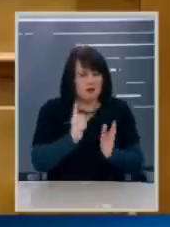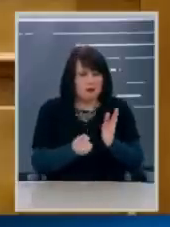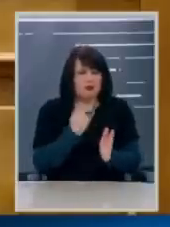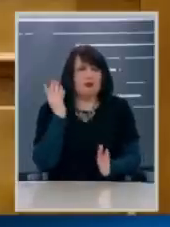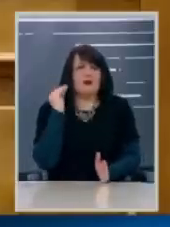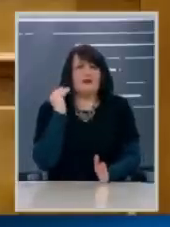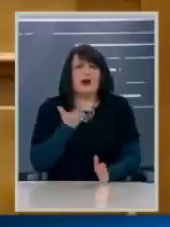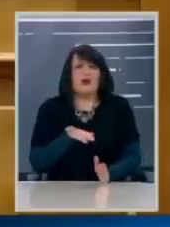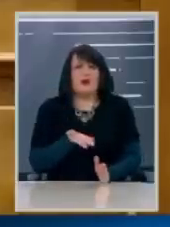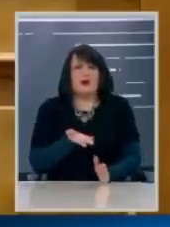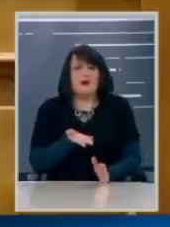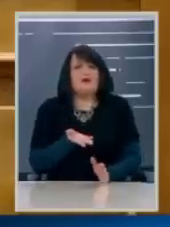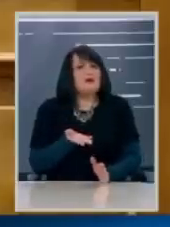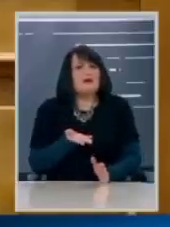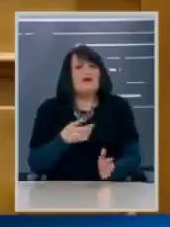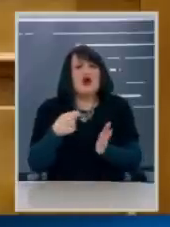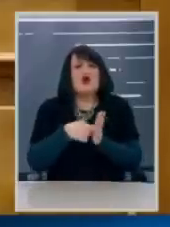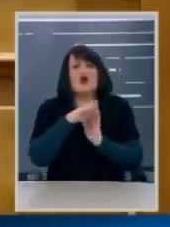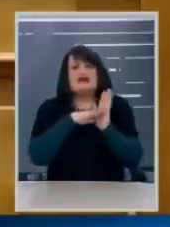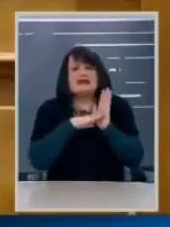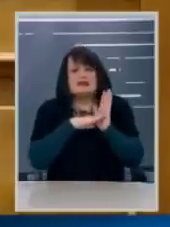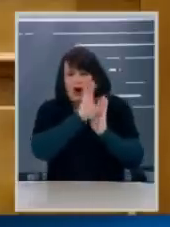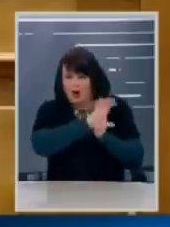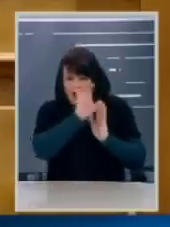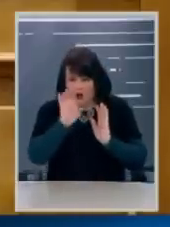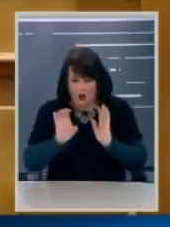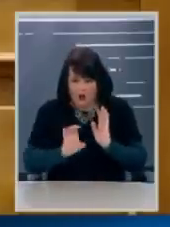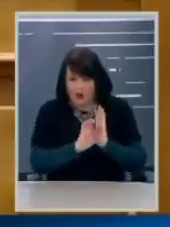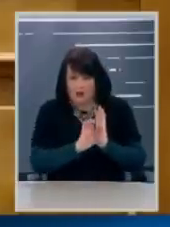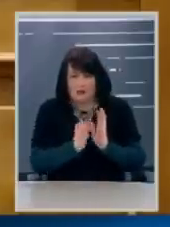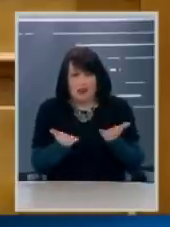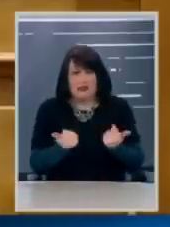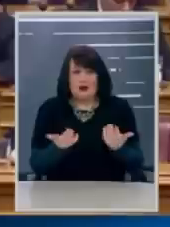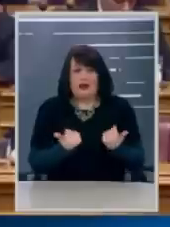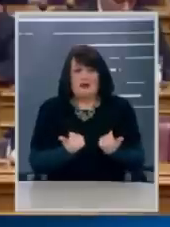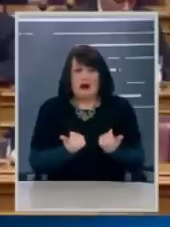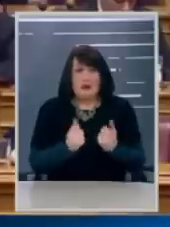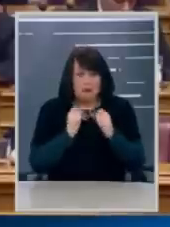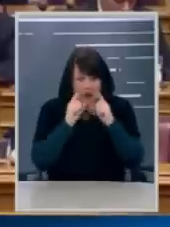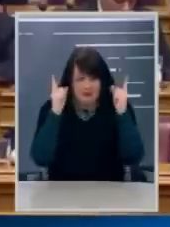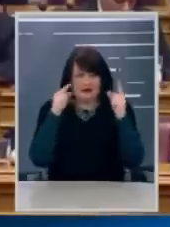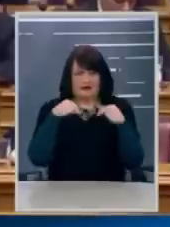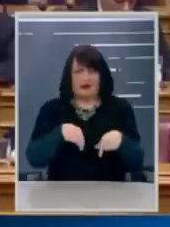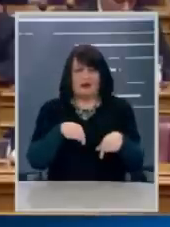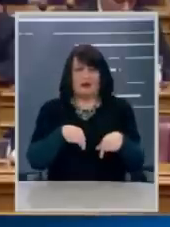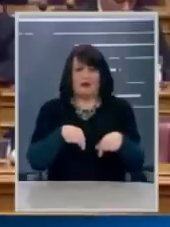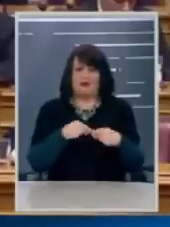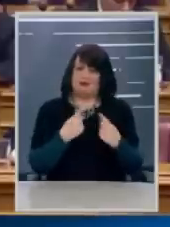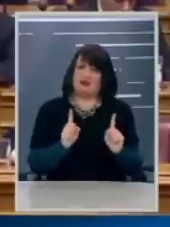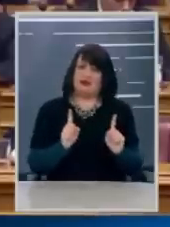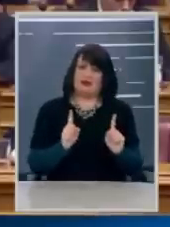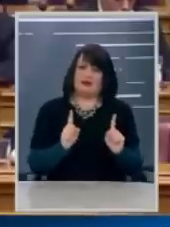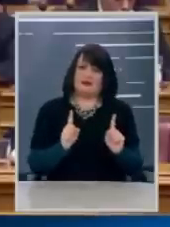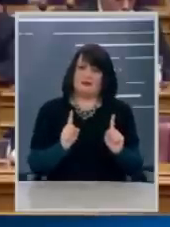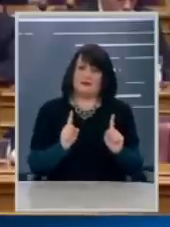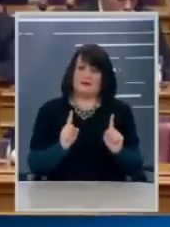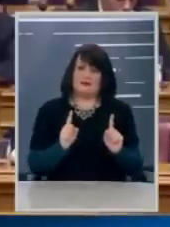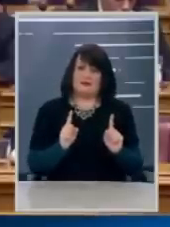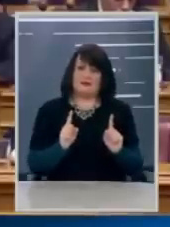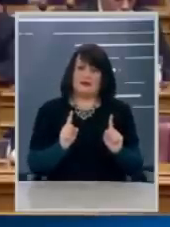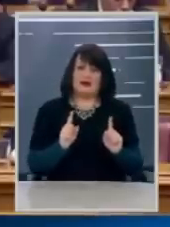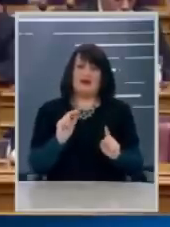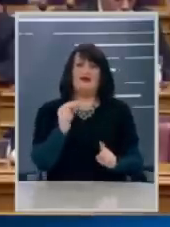το φορολογικό σύστημα και δεν υπάρχουν τέτοια. Προφανώς είναι διαβεβαιώσεις προς εσάς τους βουλευτές